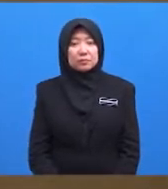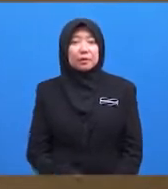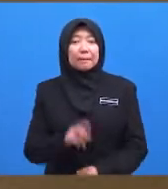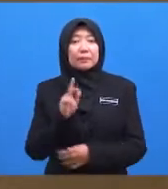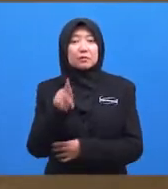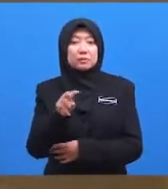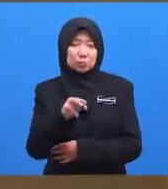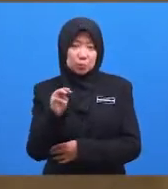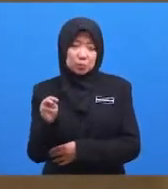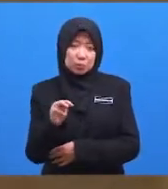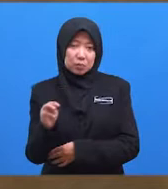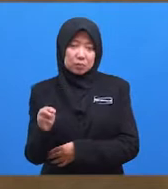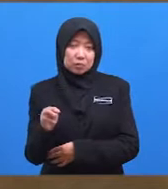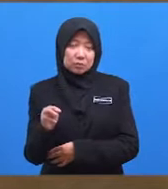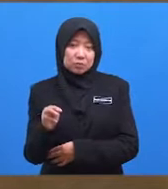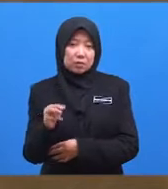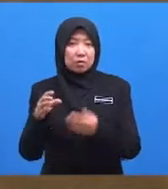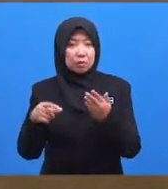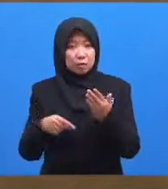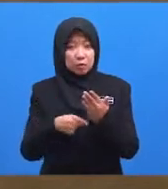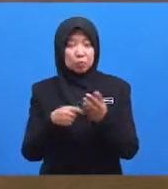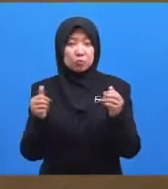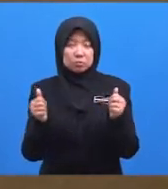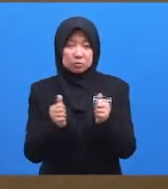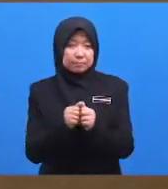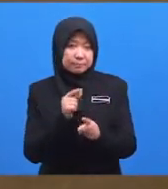Pastikan murid-murid menggaulnya dengan sebati.